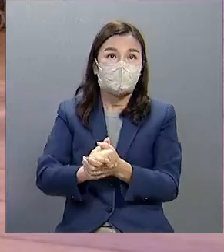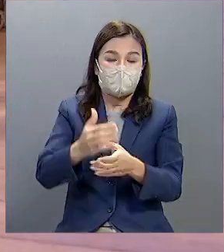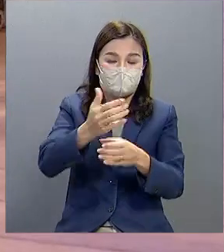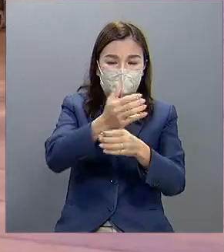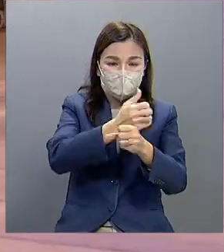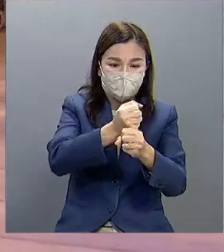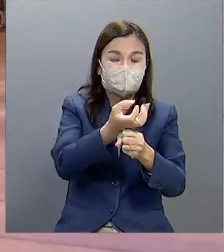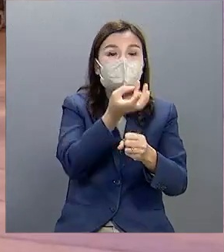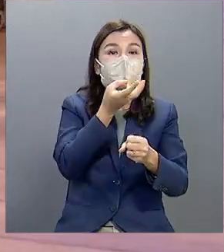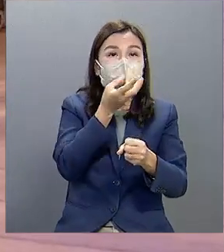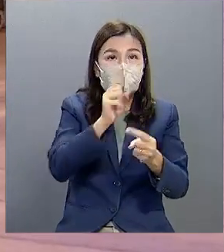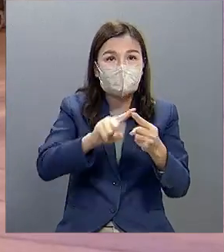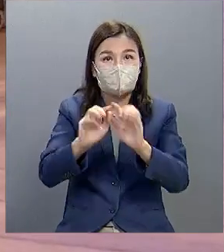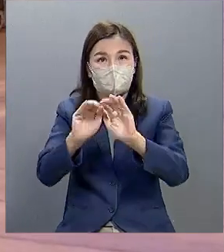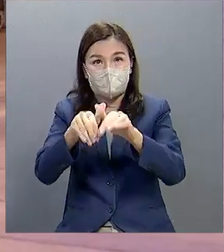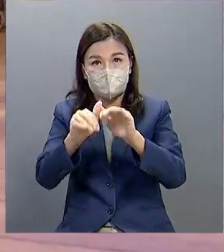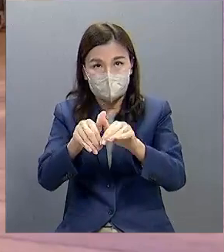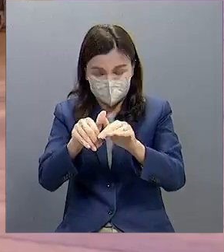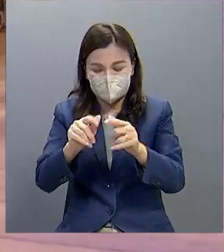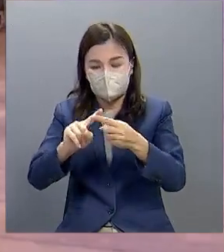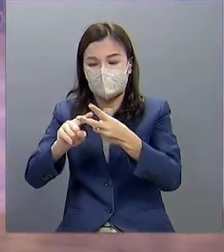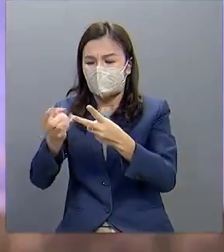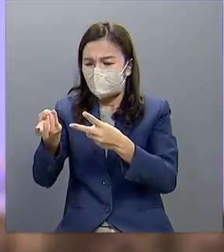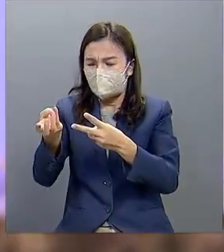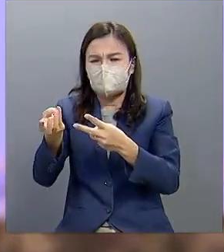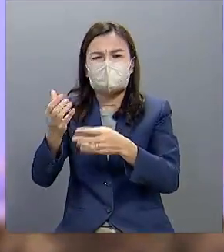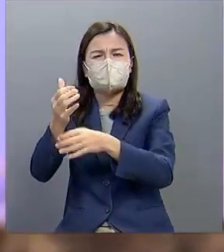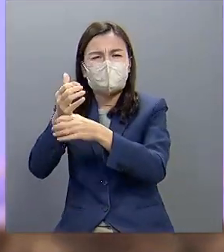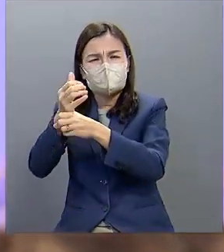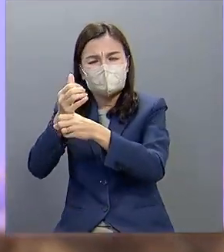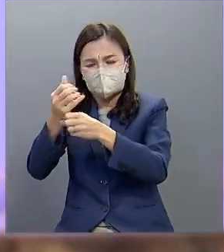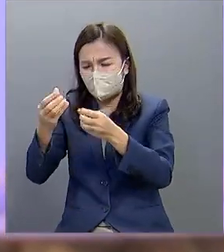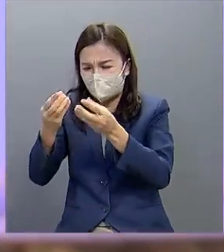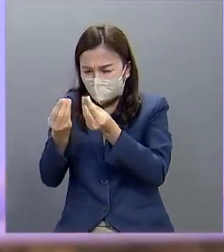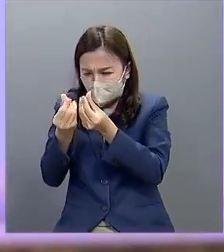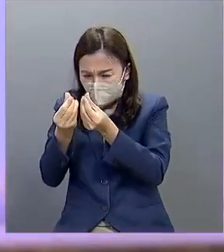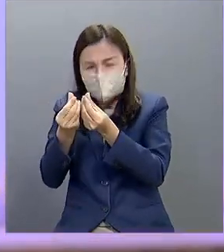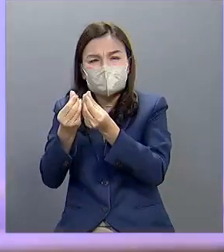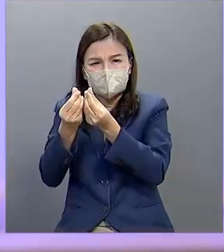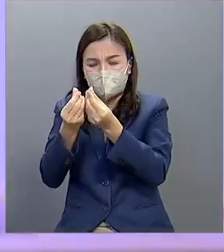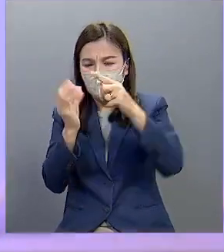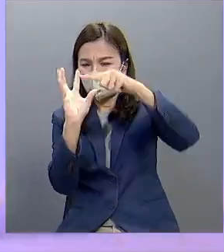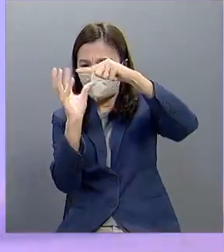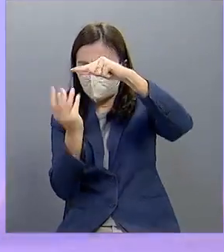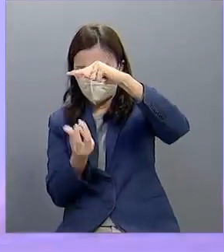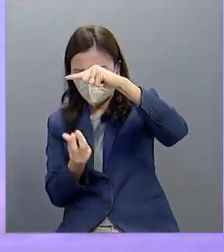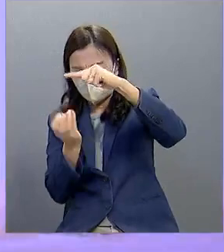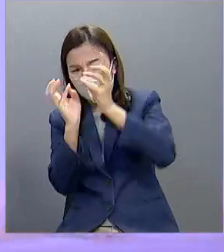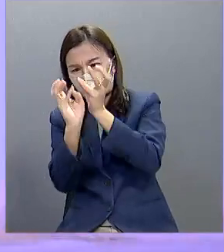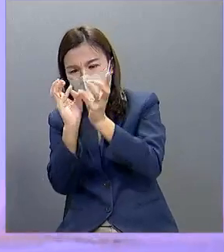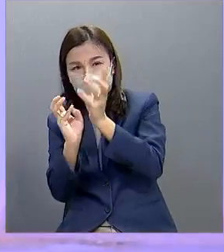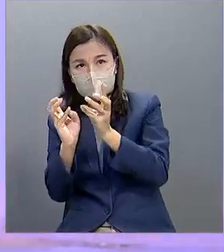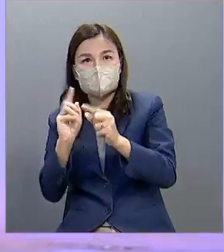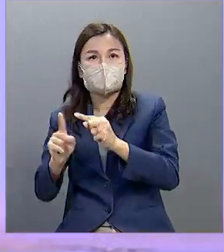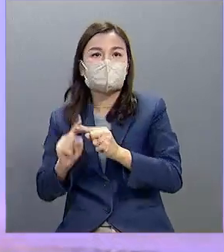วน้ำมันจากเมล็ดองุ่นนะคะเป็นน้ำมันธรรมชาติหลายๆชนิดรวมกันนะคะสำหรับสัดส่วนเนี่ยไม่ได้มีอัตราส่วนที่ตายตัว